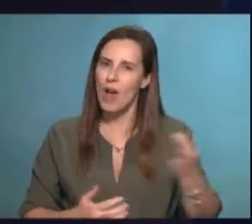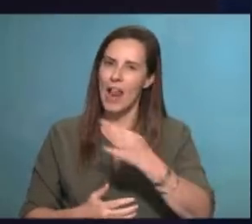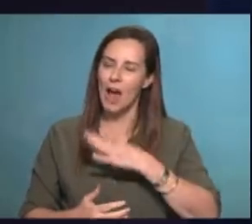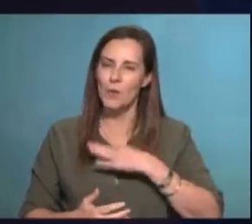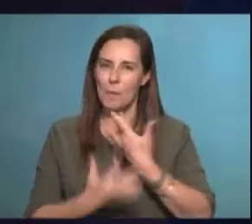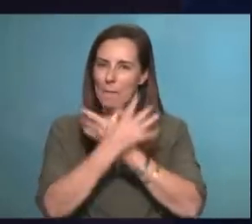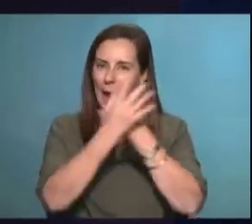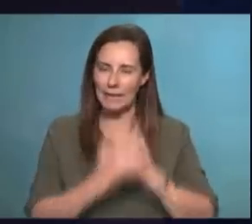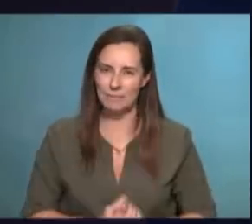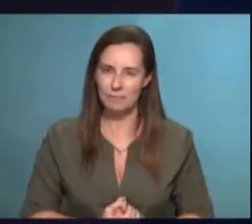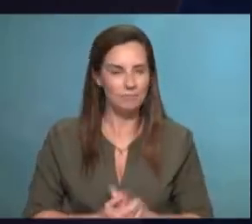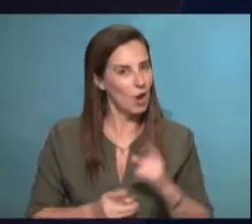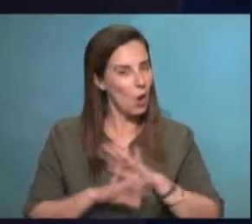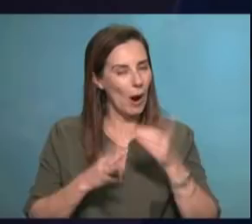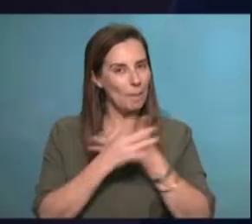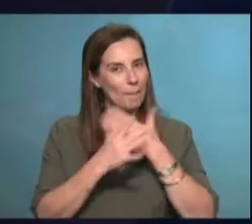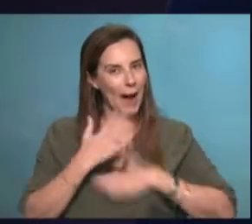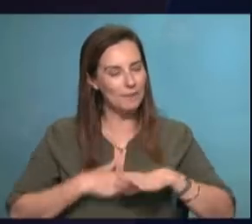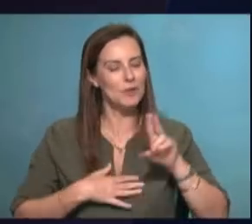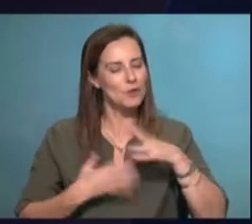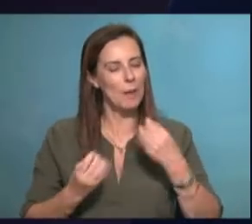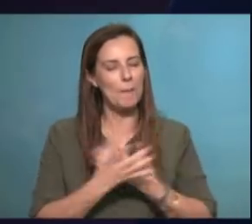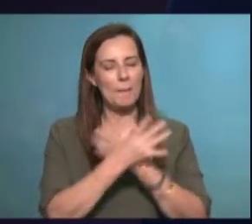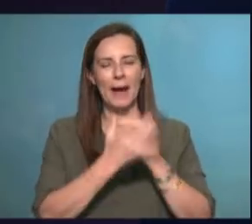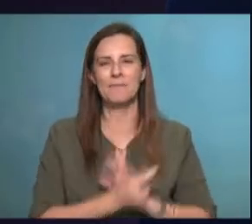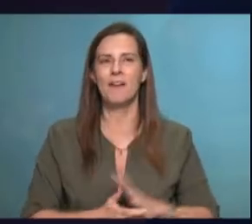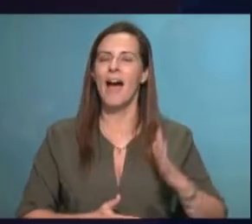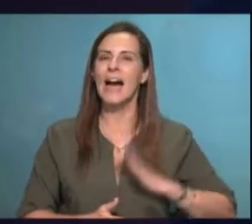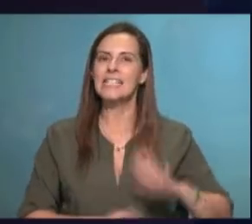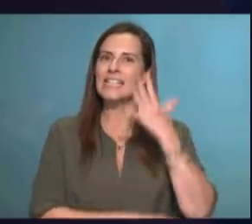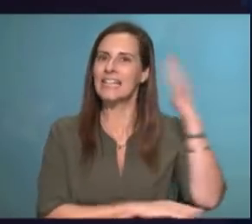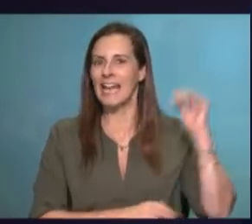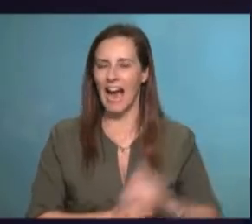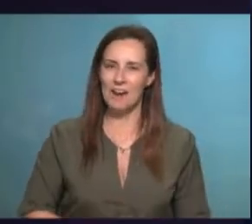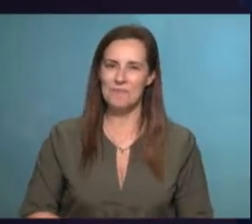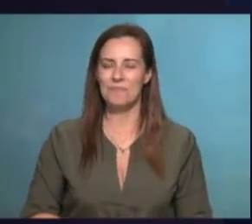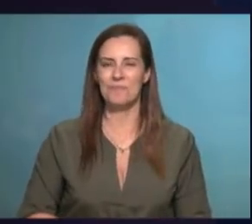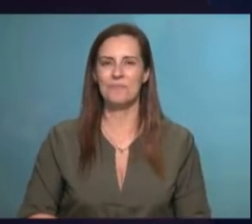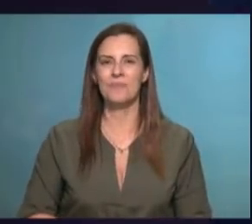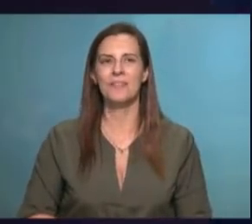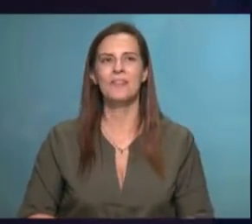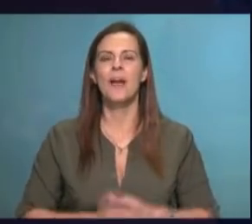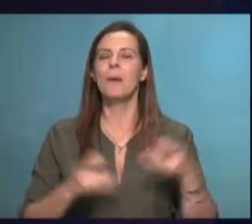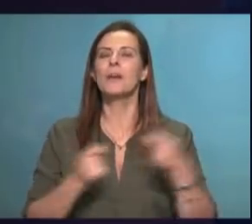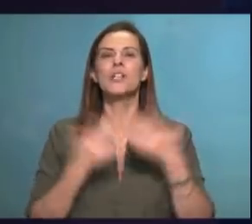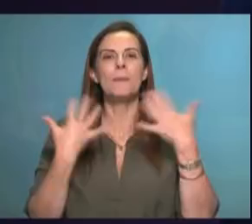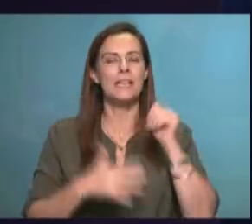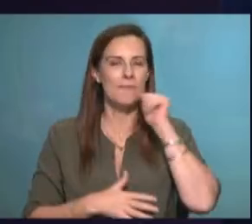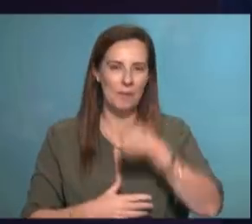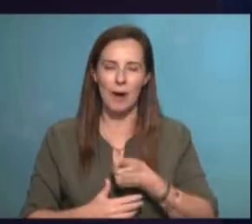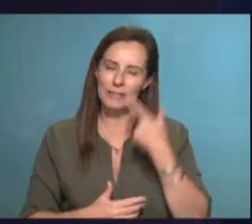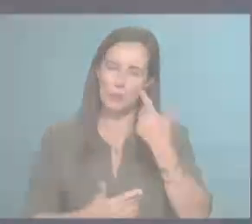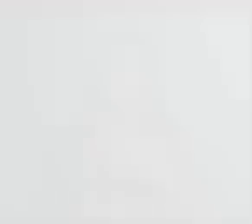המעופפים. לא רק פרפר נחמד, יש עוד, אצילית היערה. מה בגזרת מזג האוויר למחר? הנה